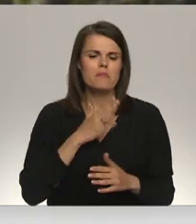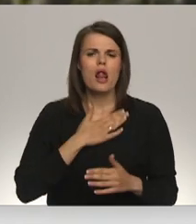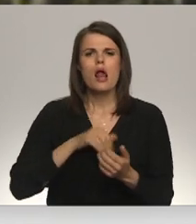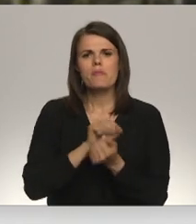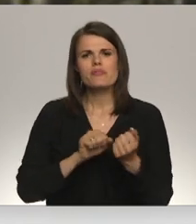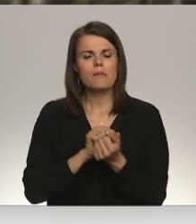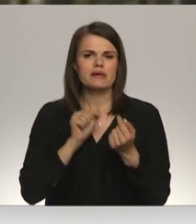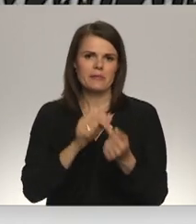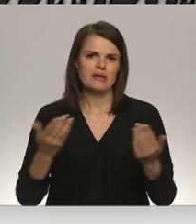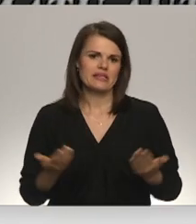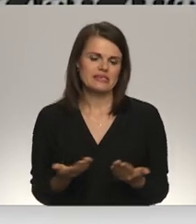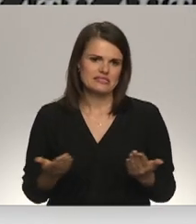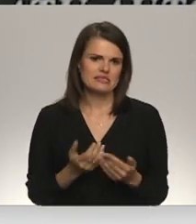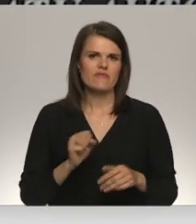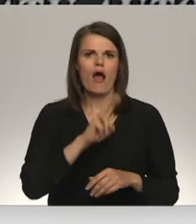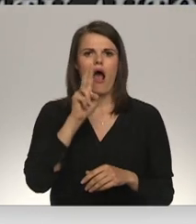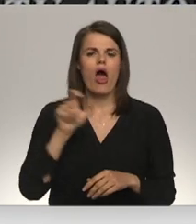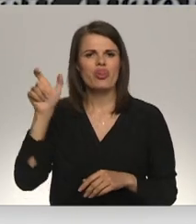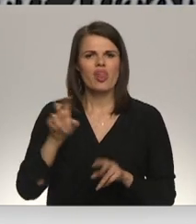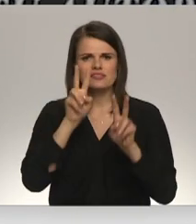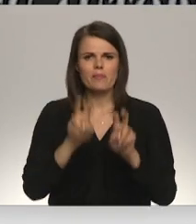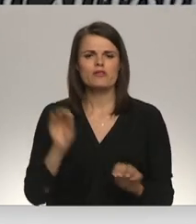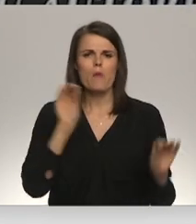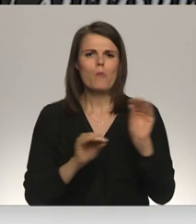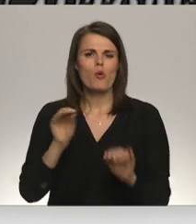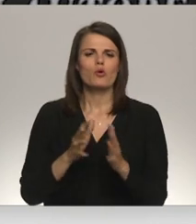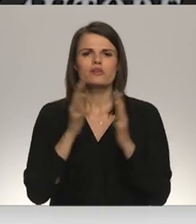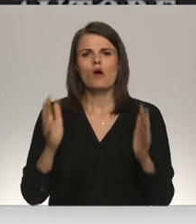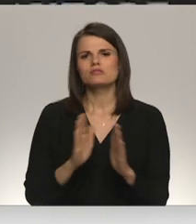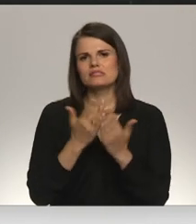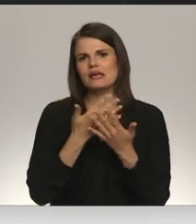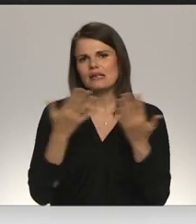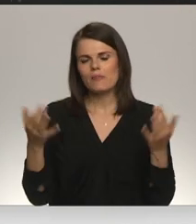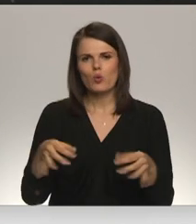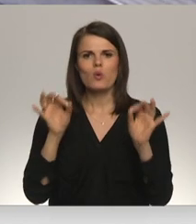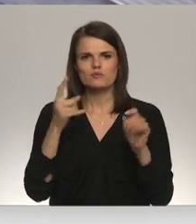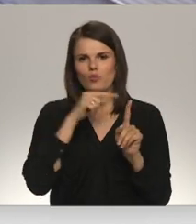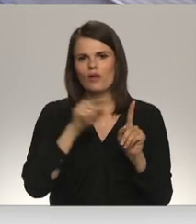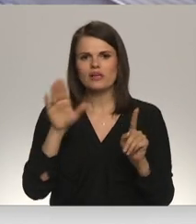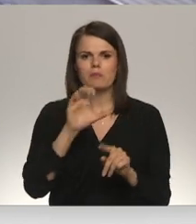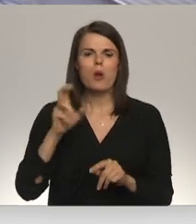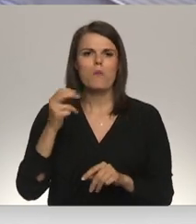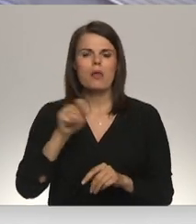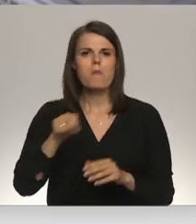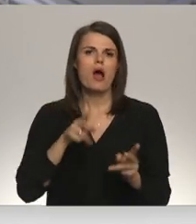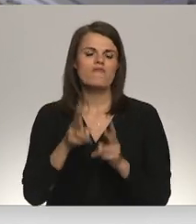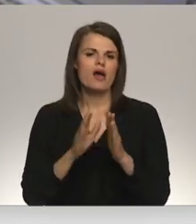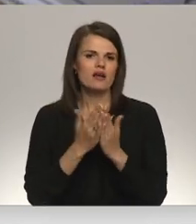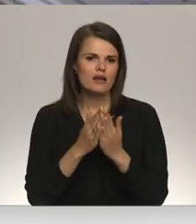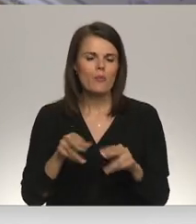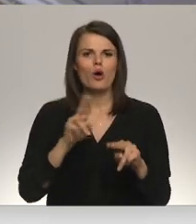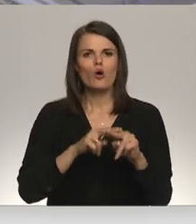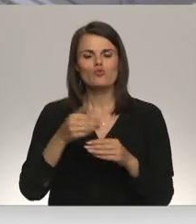labdabīga pret dzīvi ļoti. Annas Kuzinas pētījumi apkopoti daudzās grāmatās, nozīmīgākās no tām Blaumaņu pavārgrāmata,